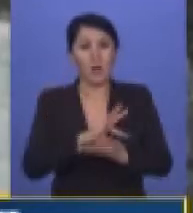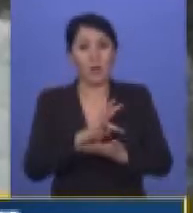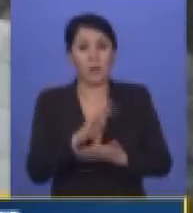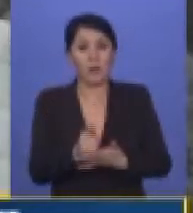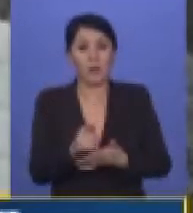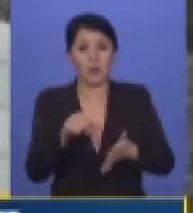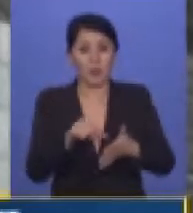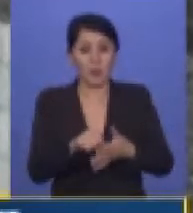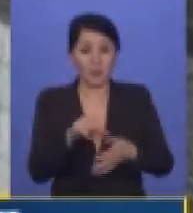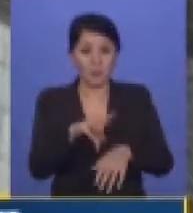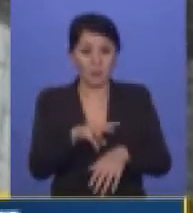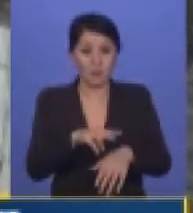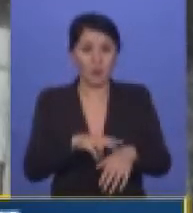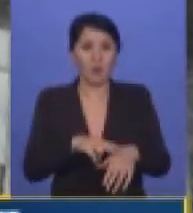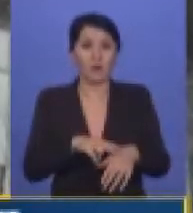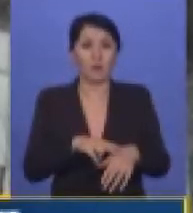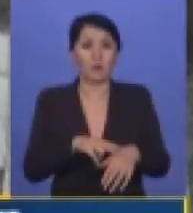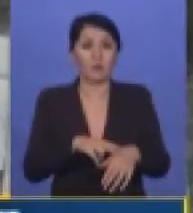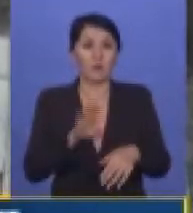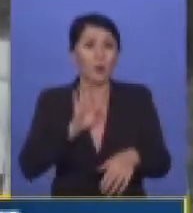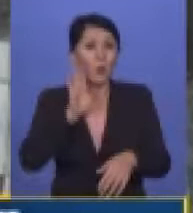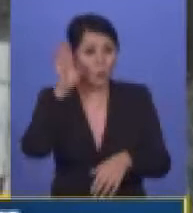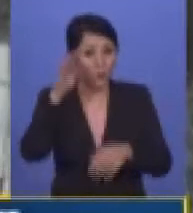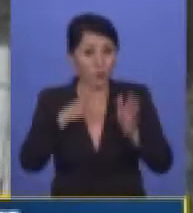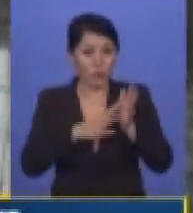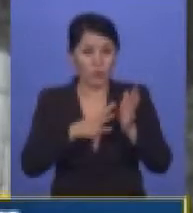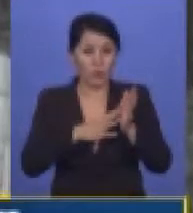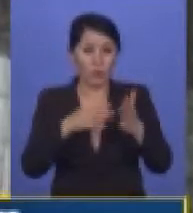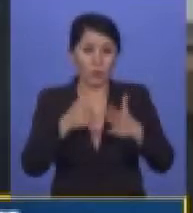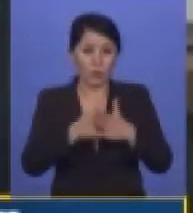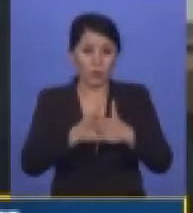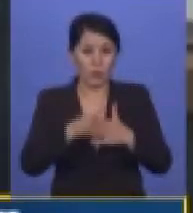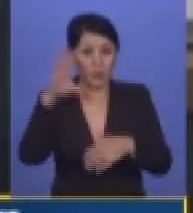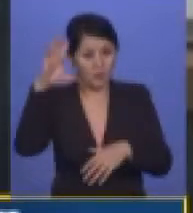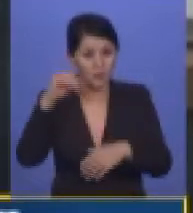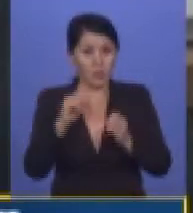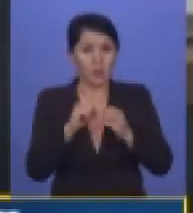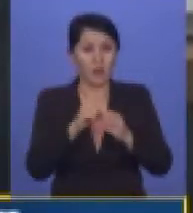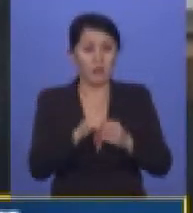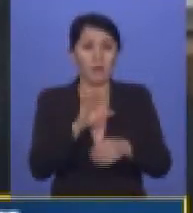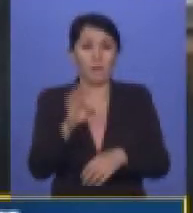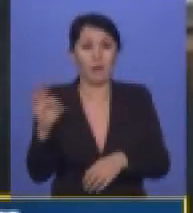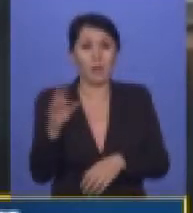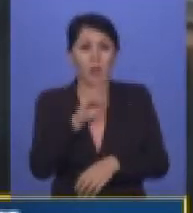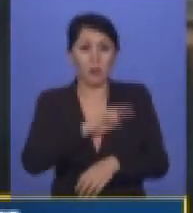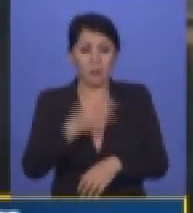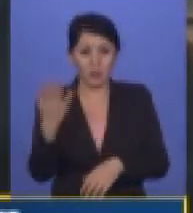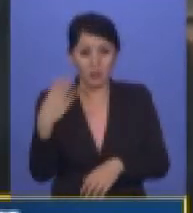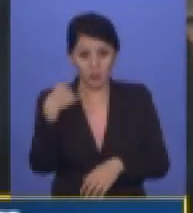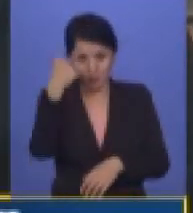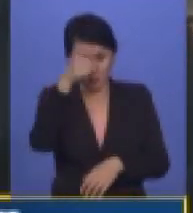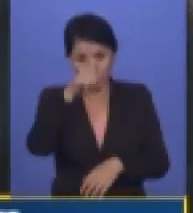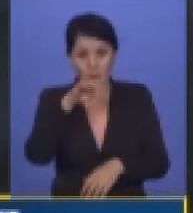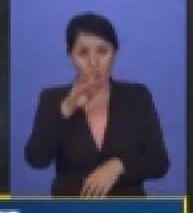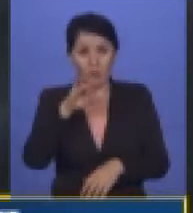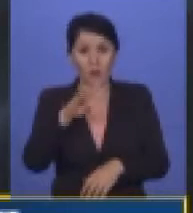Участкелік инспектор азаматтарды демалысыз сағат таңғы 9-дан кешкі 11-ге дейін қабылдайды. Участкелік полиция пункты өткен жылы Уәлиханов